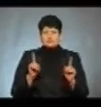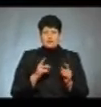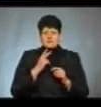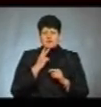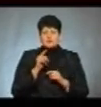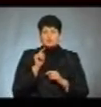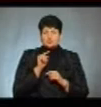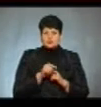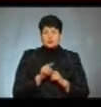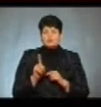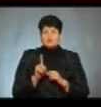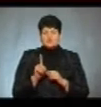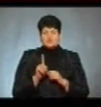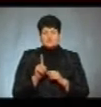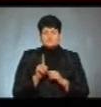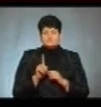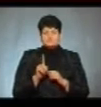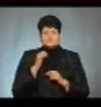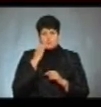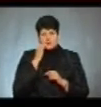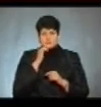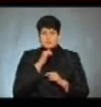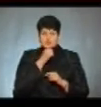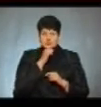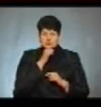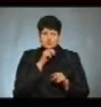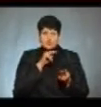тому, що коли бабця чи дідусь